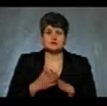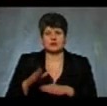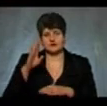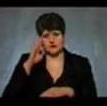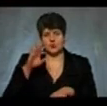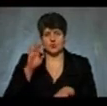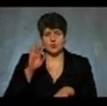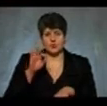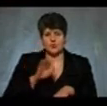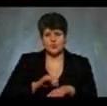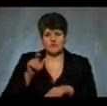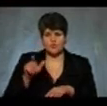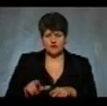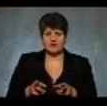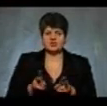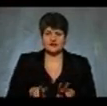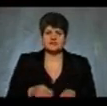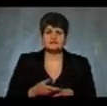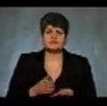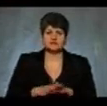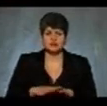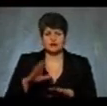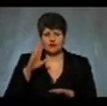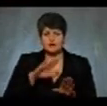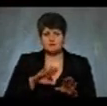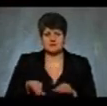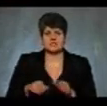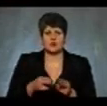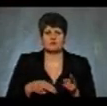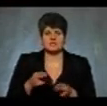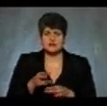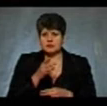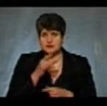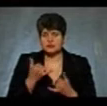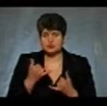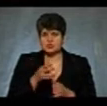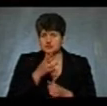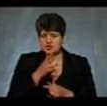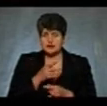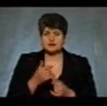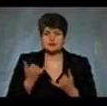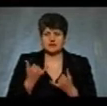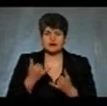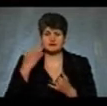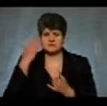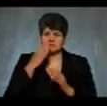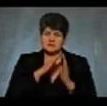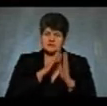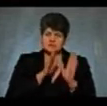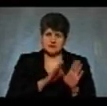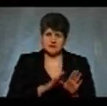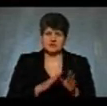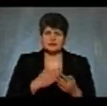хворого залишається важким. Хворий після операційному періоді на даний час в медикаментозному сні.